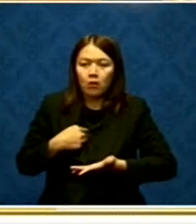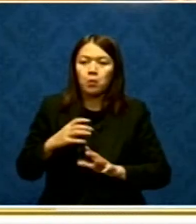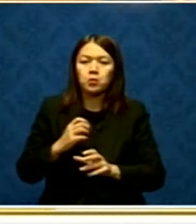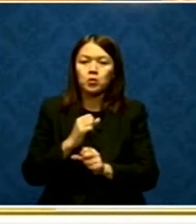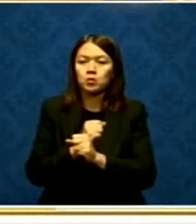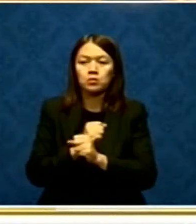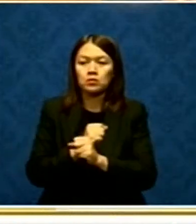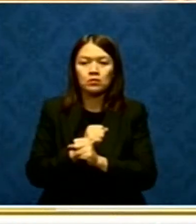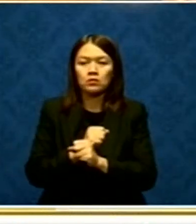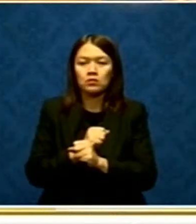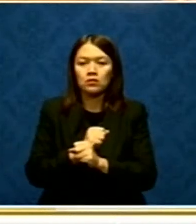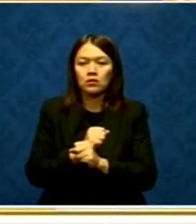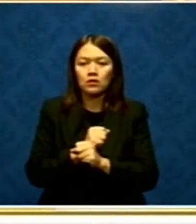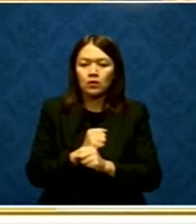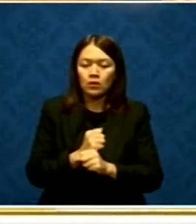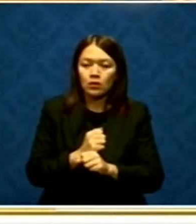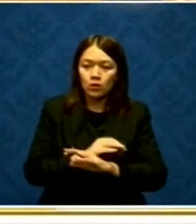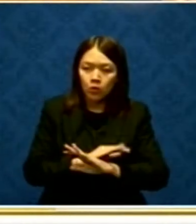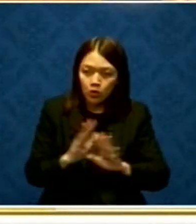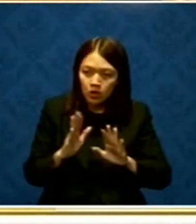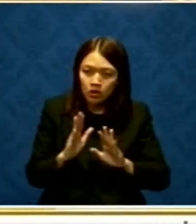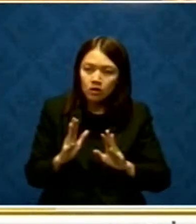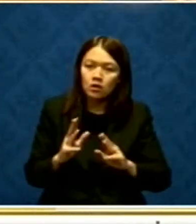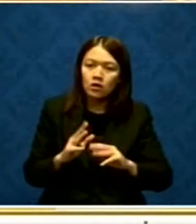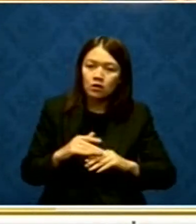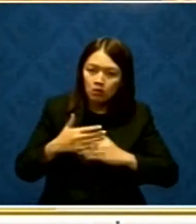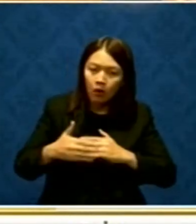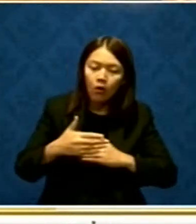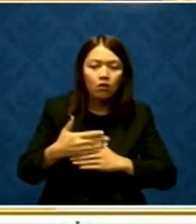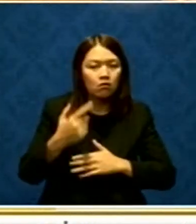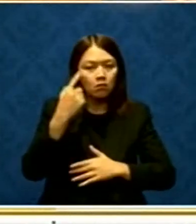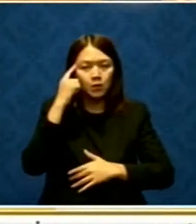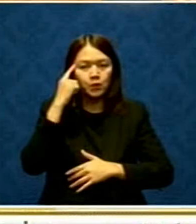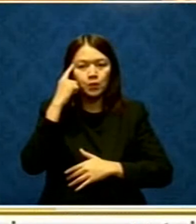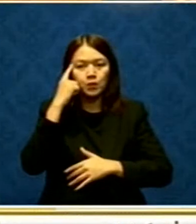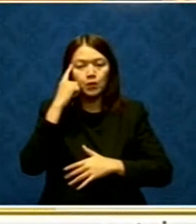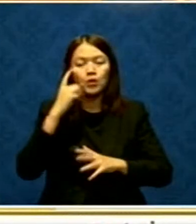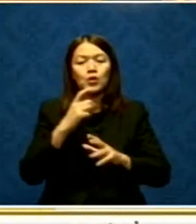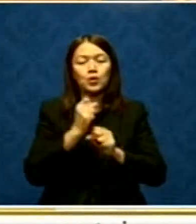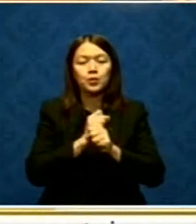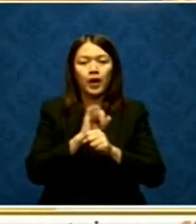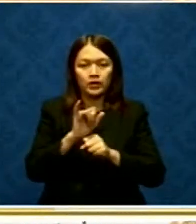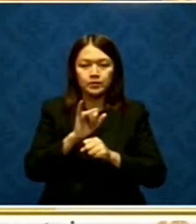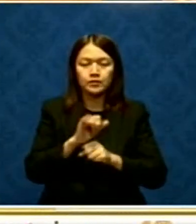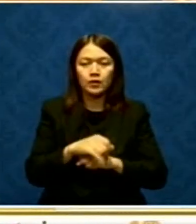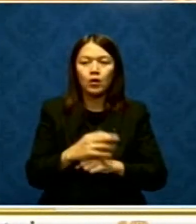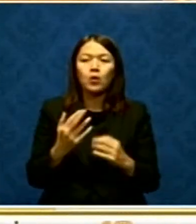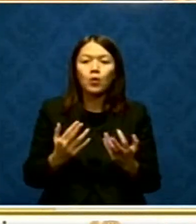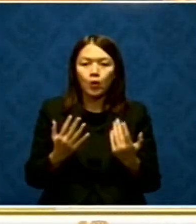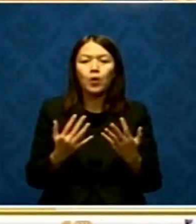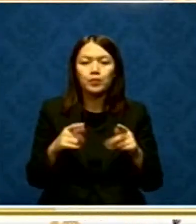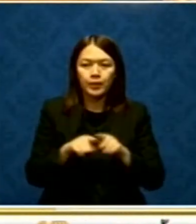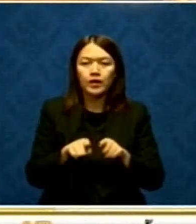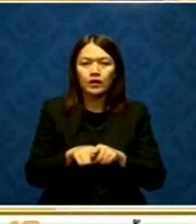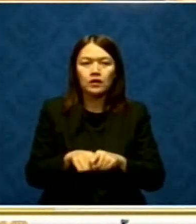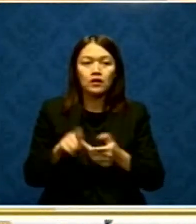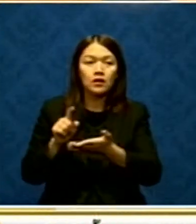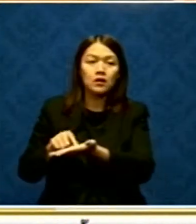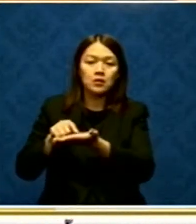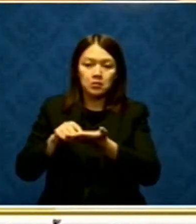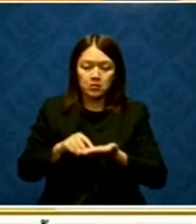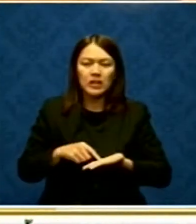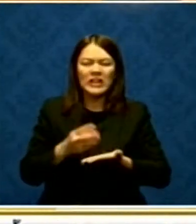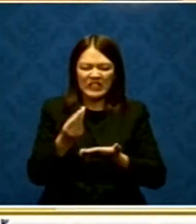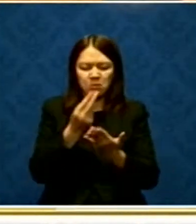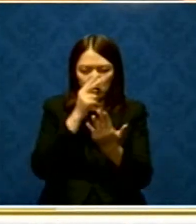าเดินหน้าต่อไม่เดินยกเลิกหรือเดินต่อนี่คงไม่ใช่อ่ะคงไม่ถูกก็รออยู่เหมือนกันถ้ามาแล้วปั๊บผมก็